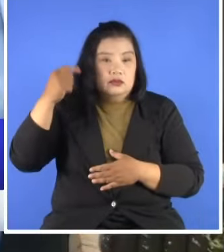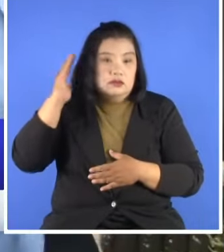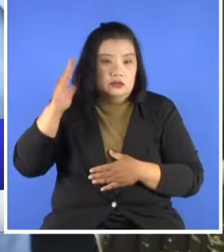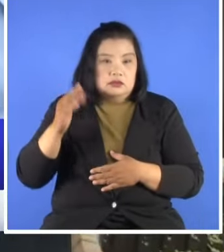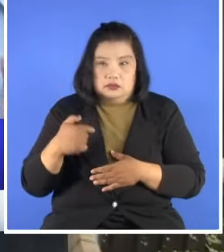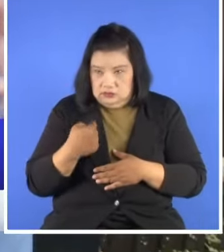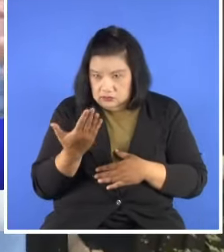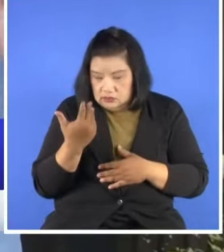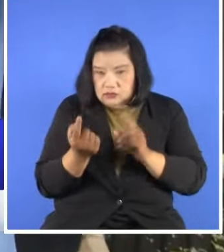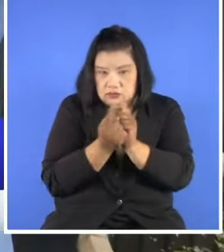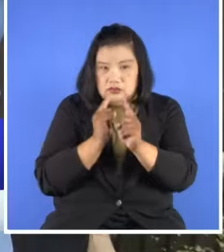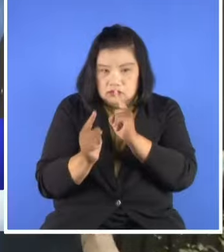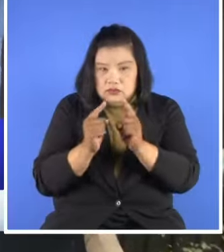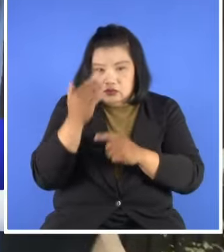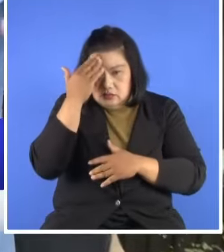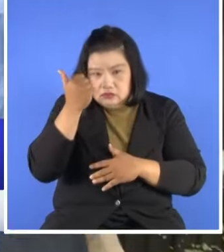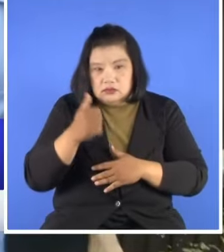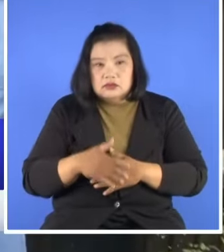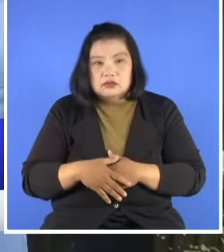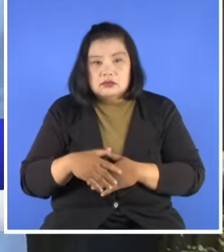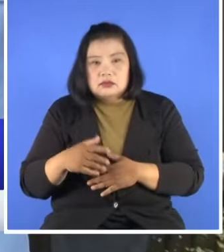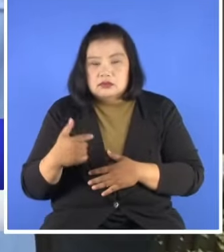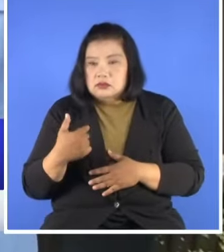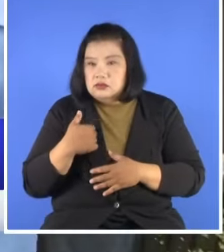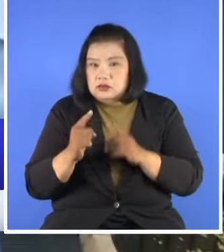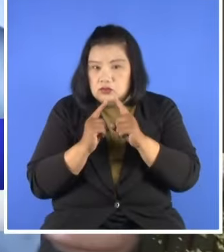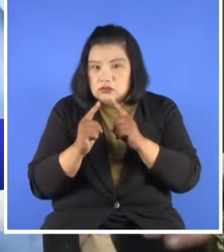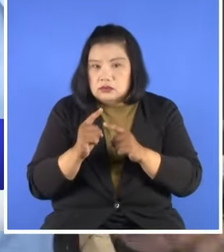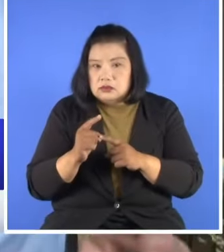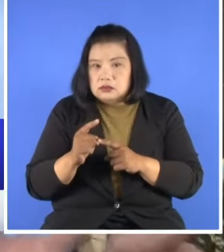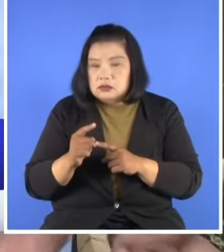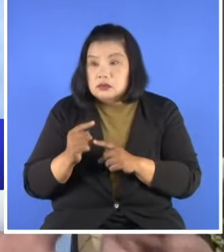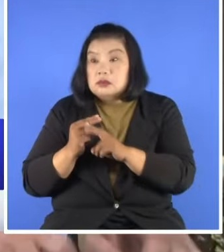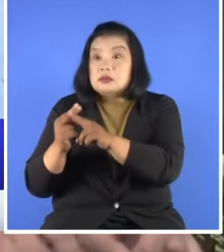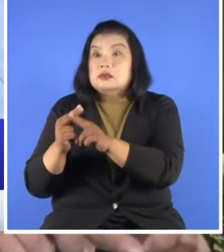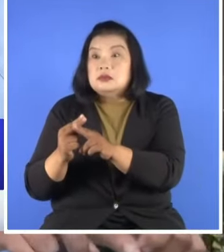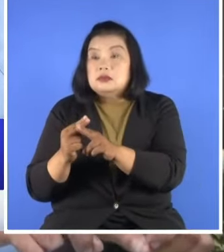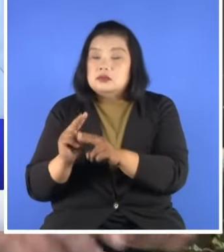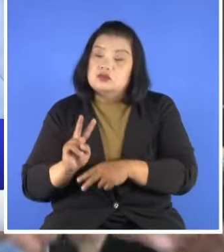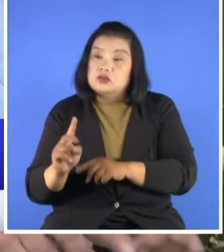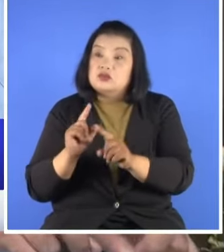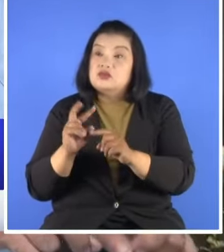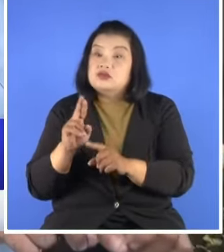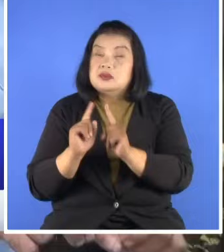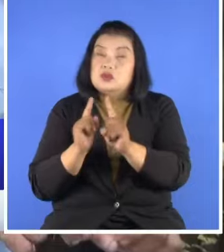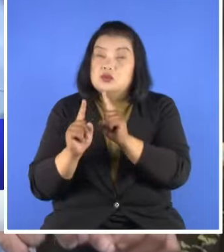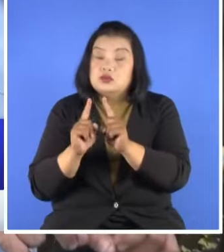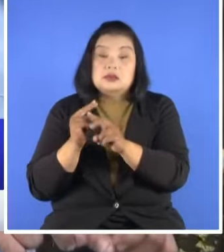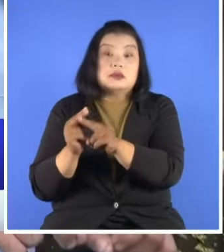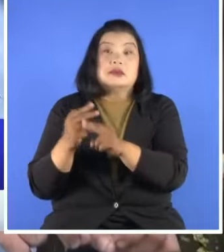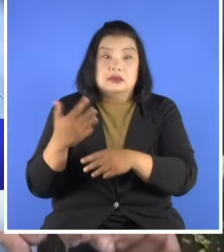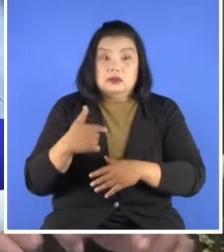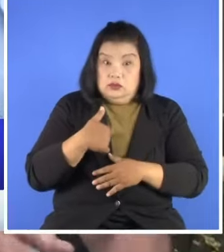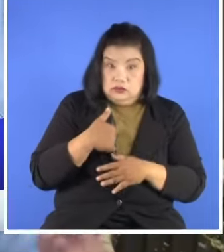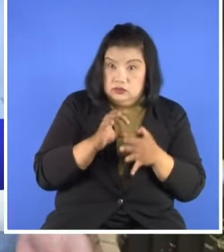มาคุยด้วยว่าตอนที่เขาจะมีปัญหากับผมเขาเดินมาทะเลาะกันอยู่กันอยู่แล้ว 2คนผัวเมียเนี่ยอือผัวเมีย